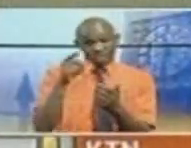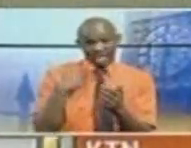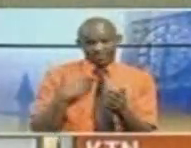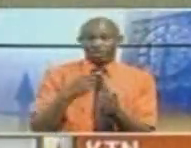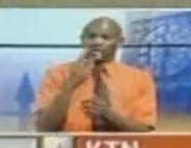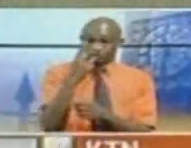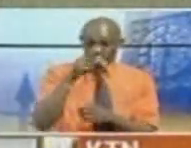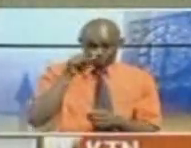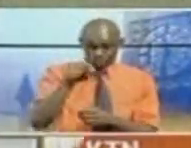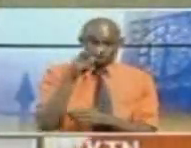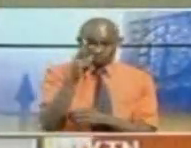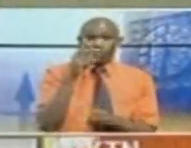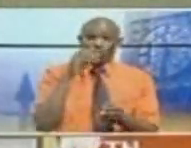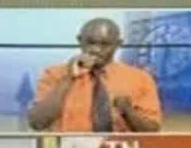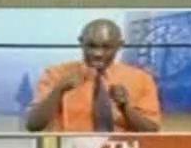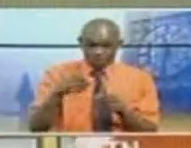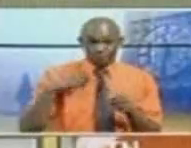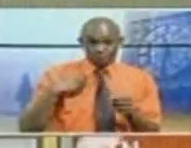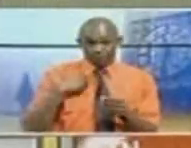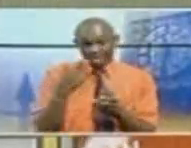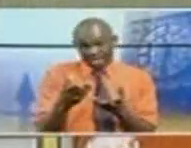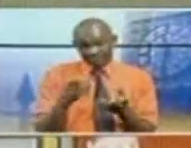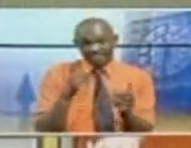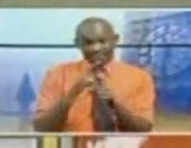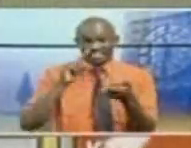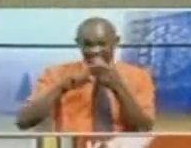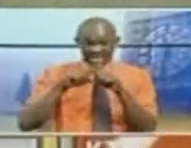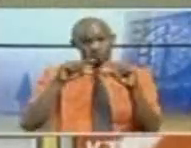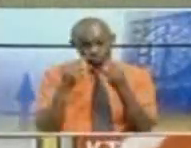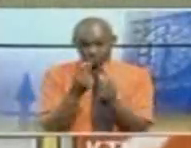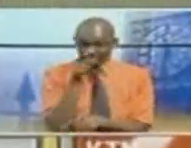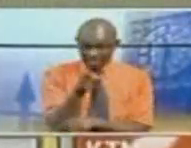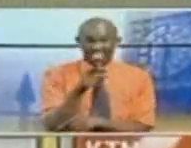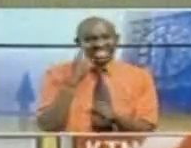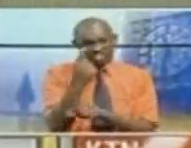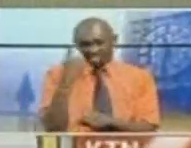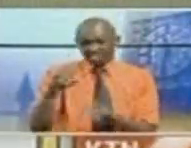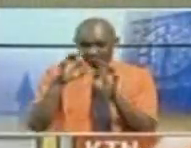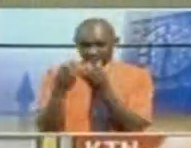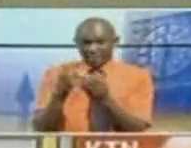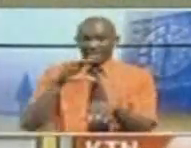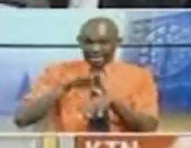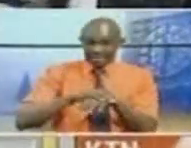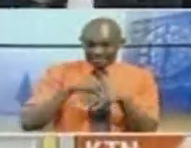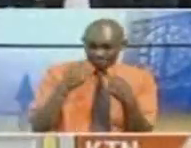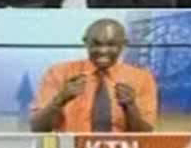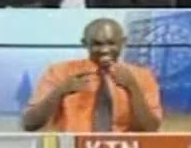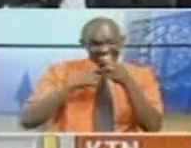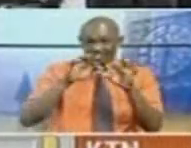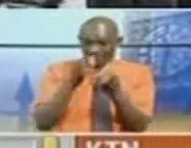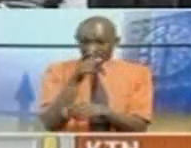milioni 2.2 kutoka kwa shirika la habari la Standard Group. Kila familia iliyoathiriwa, miongoni mwao familia